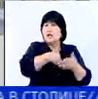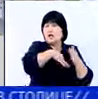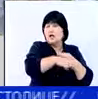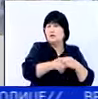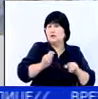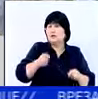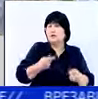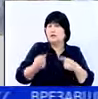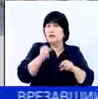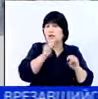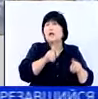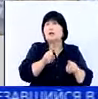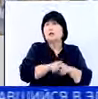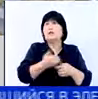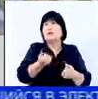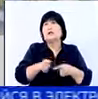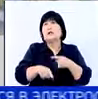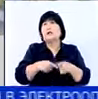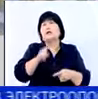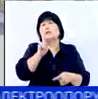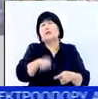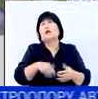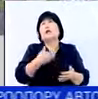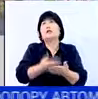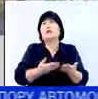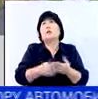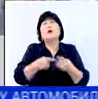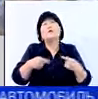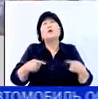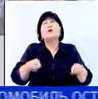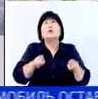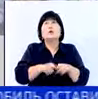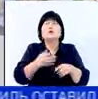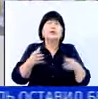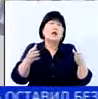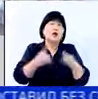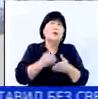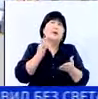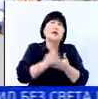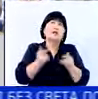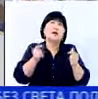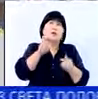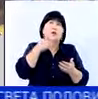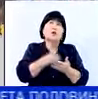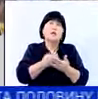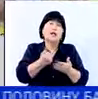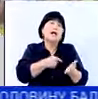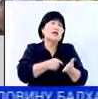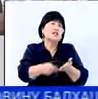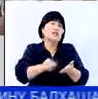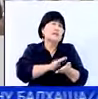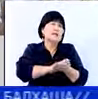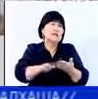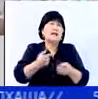возврат делаем с некоторыми поставщиками так, с некоторыми поставщиками по-другому. Ну, то есть за счет компании есть определенный бюджет для списания, всегда